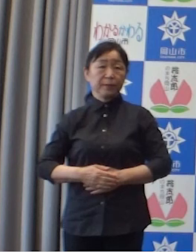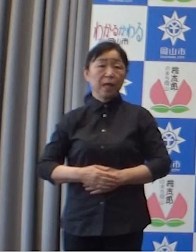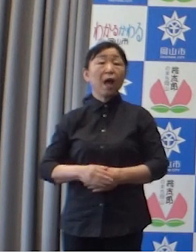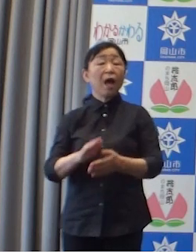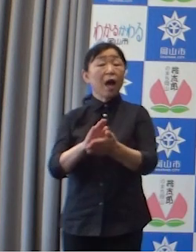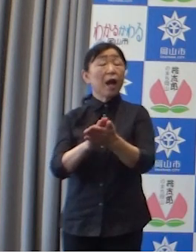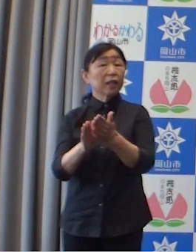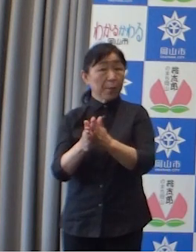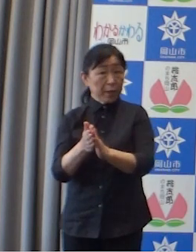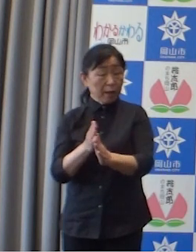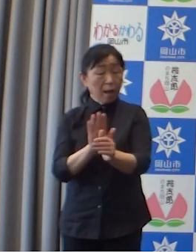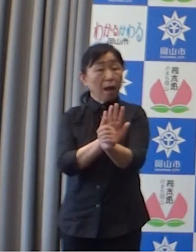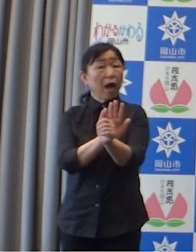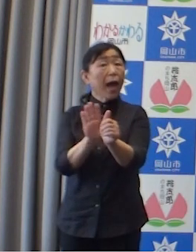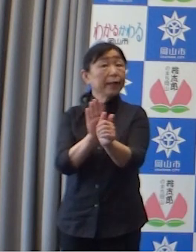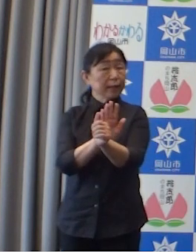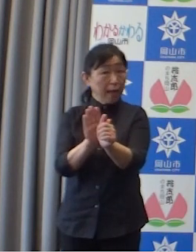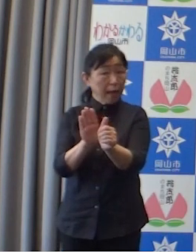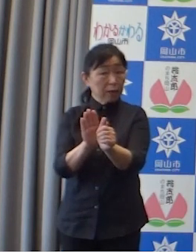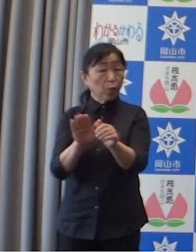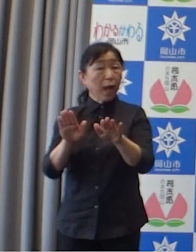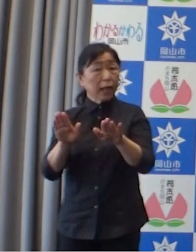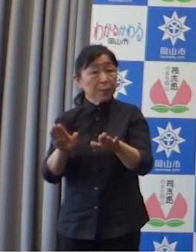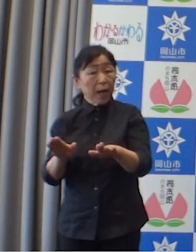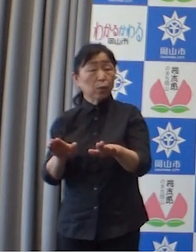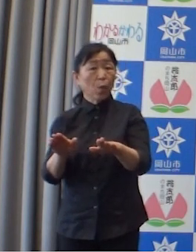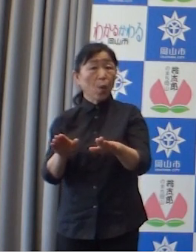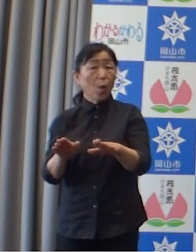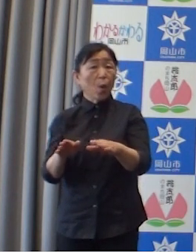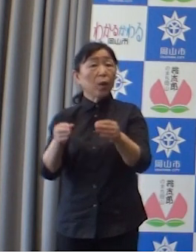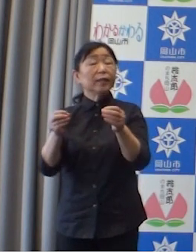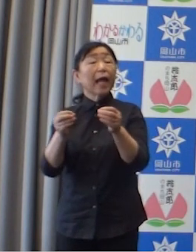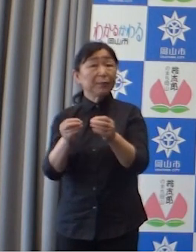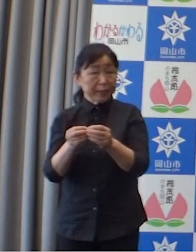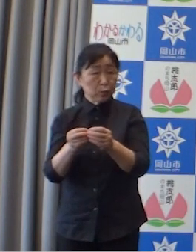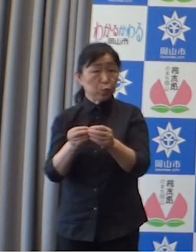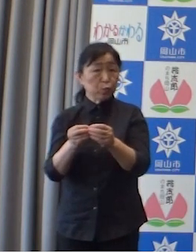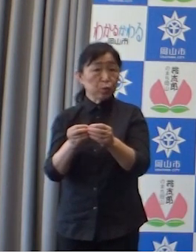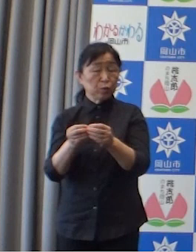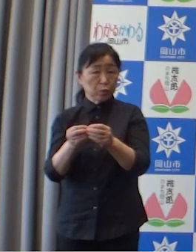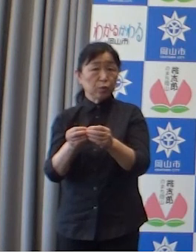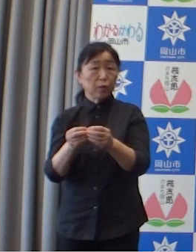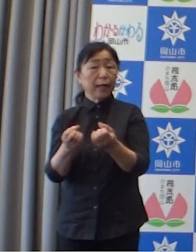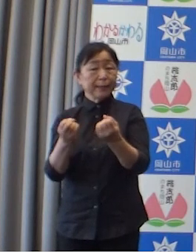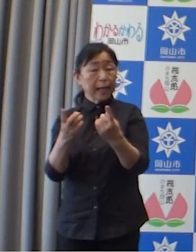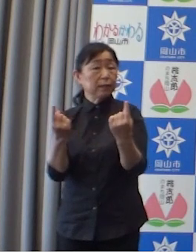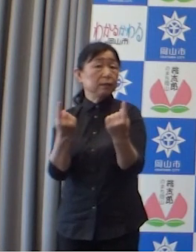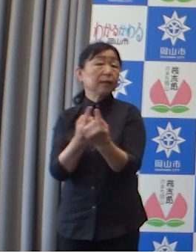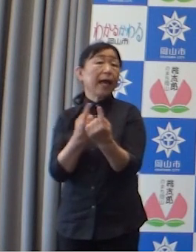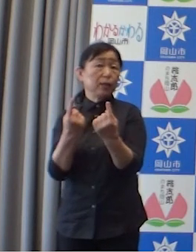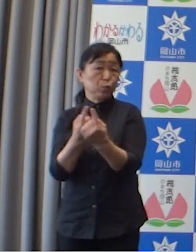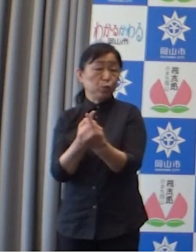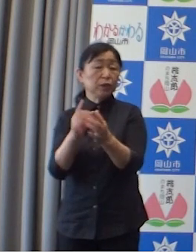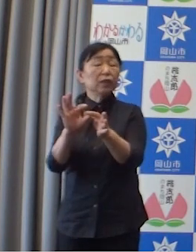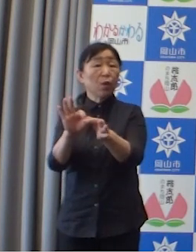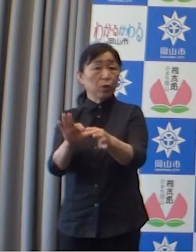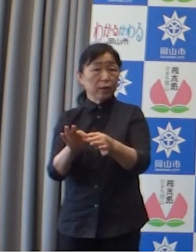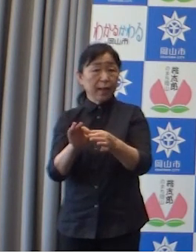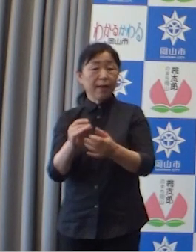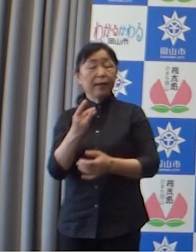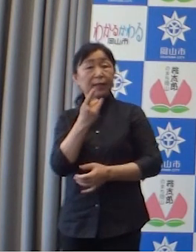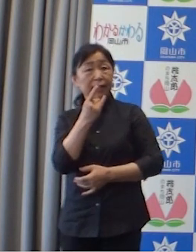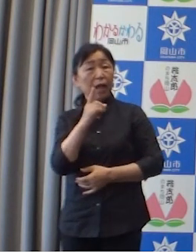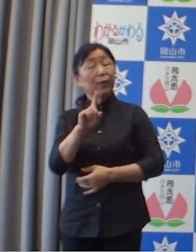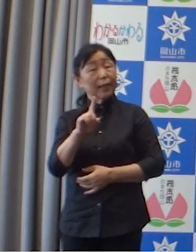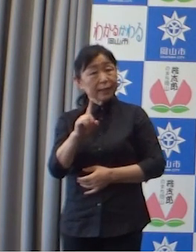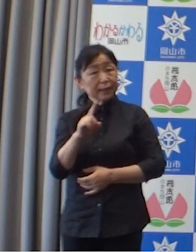てどのような背景でこのタイミングでリニューアルを決めたのかっていうところと、このリニューアルによってどういうことを期待する